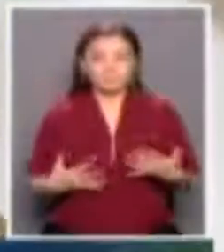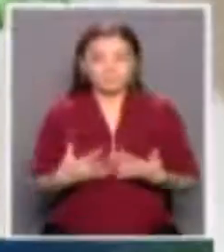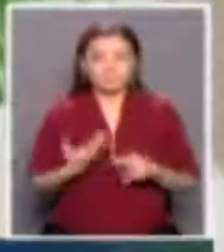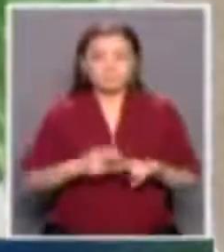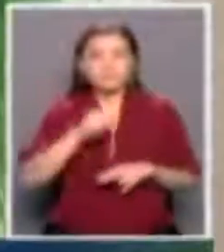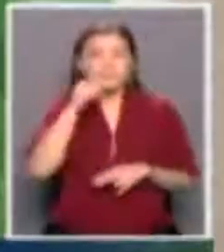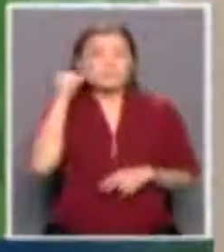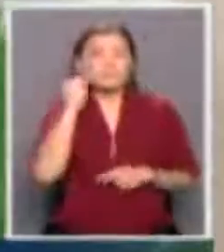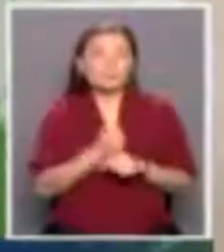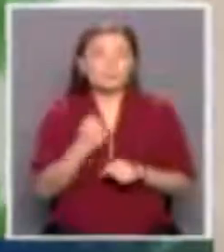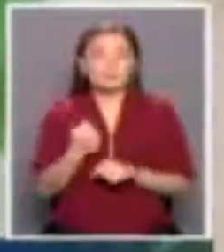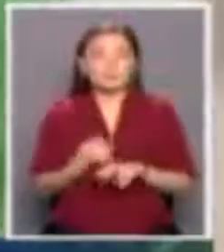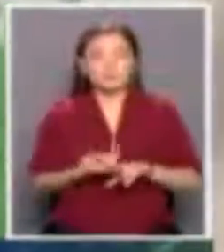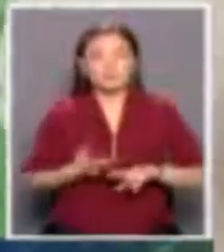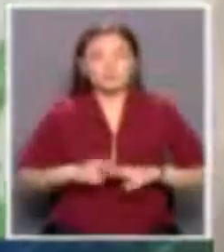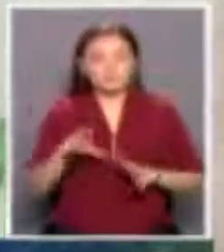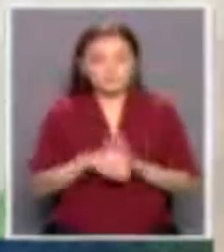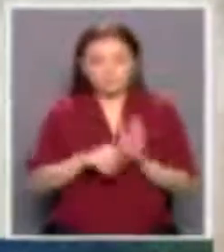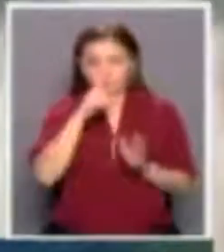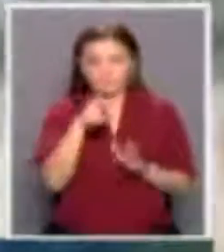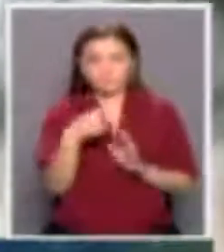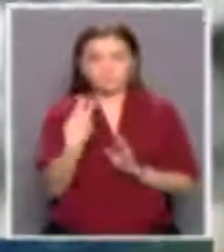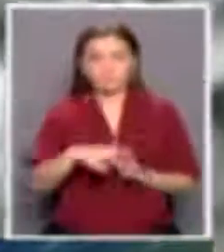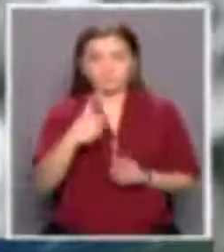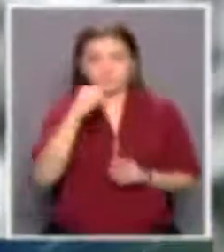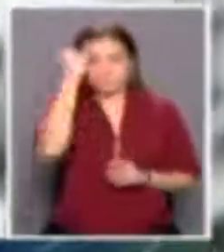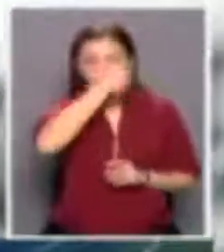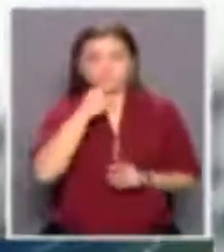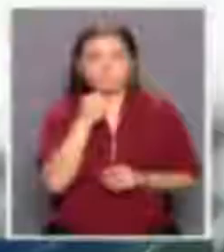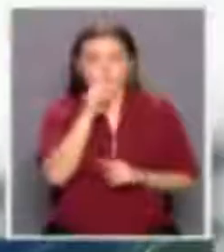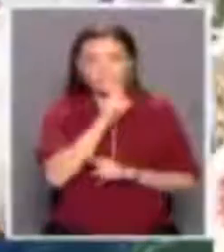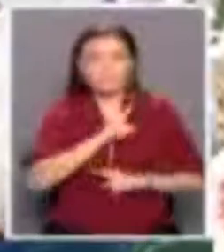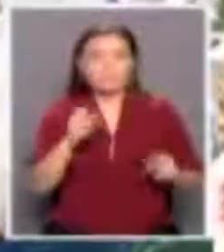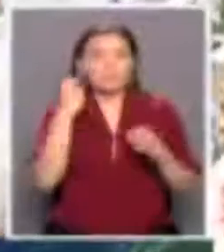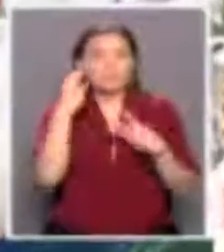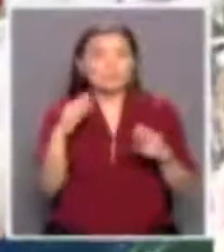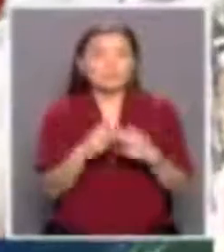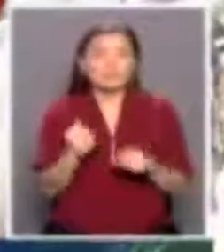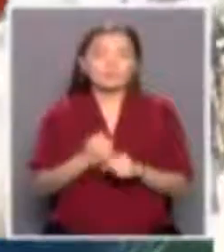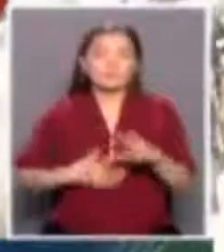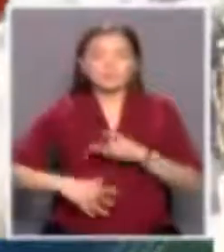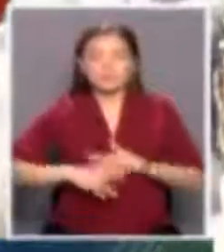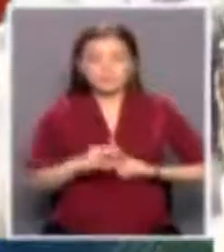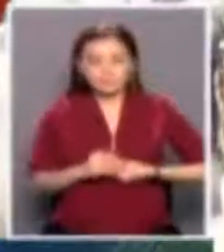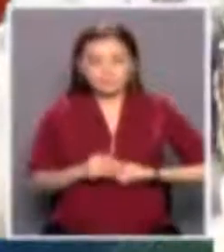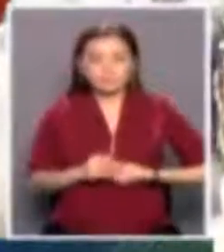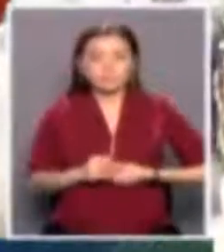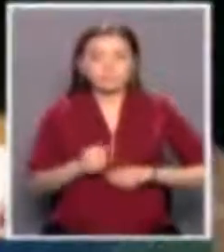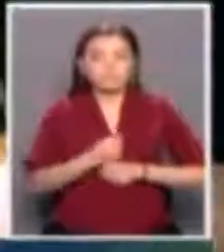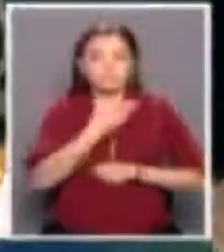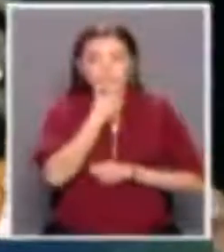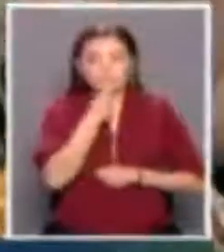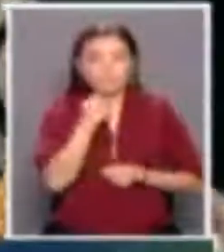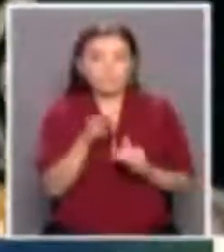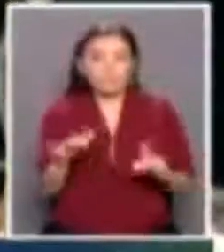Өткен жылы шыршаның ойыншықтарын дайындаған, ал биыл 2021 жыл қайрықша стилде үйдегі тұрмыстық қалдықтардан мынандай